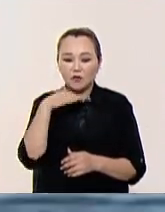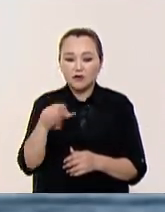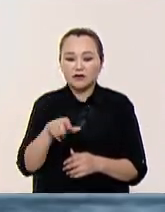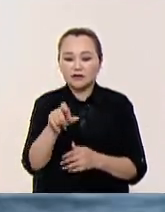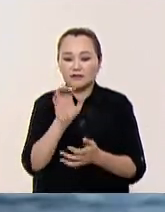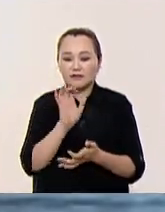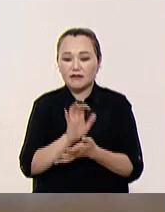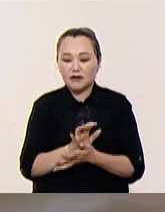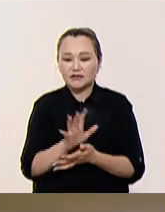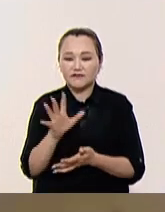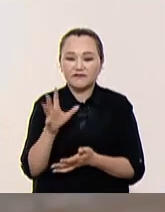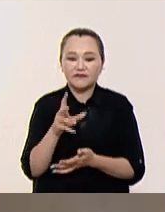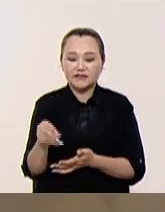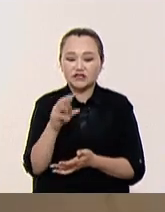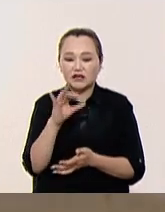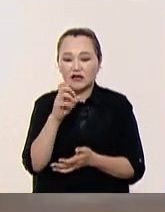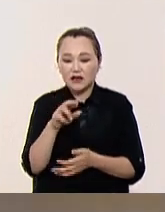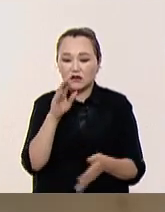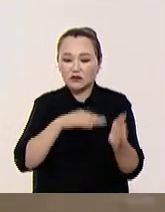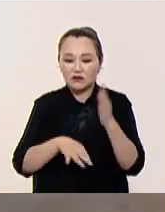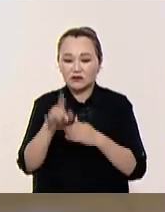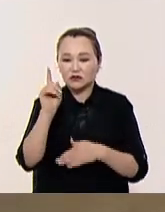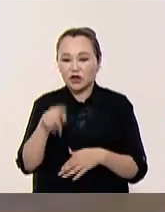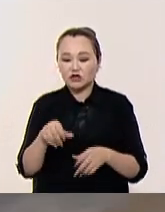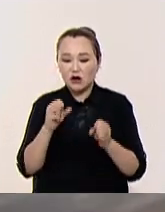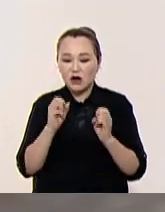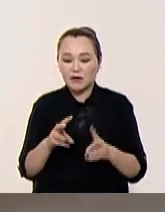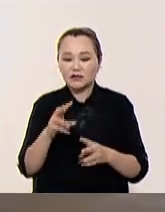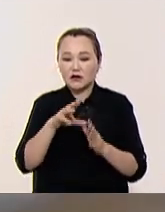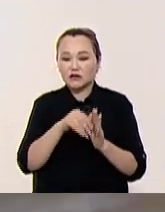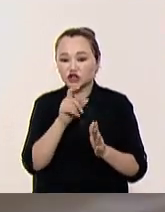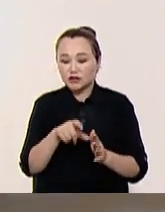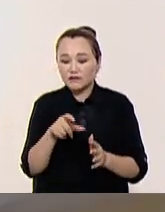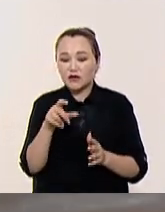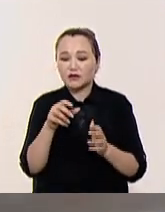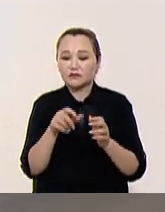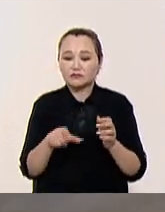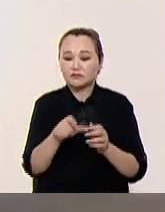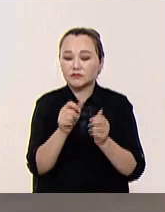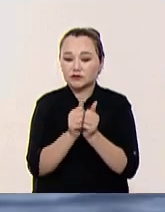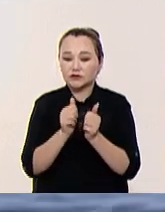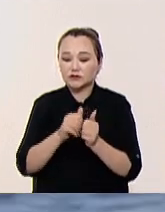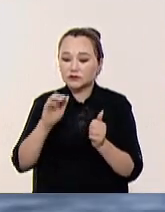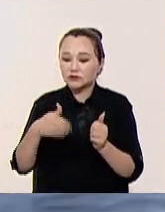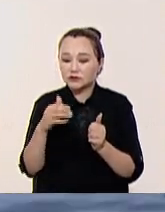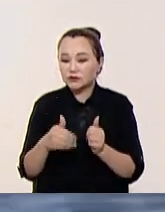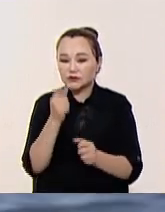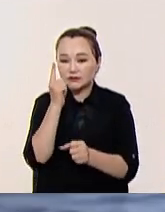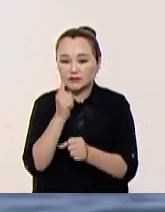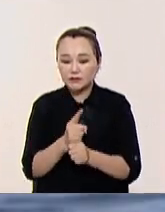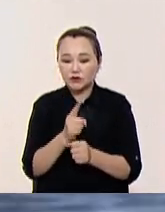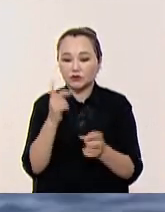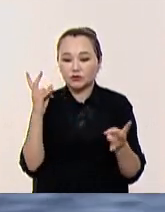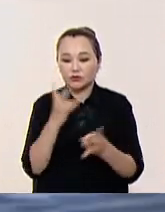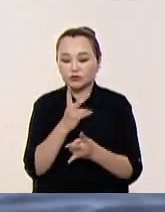ластанған дейді. Тіпті Сырдарияға шомылудың өзі қауіпті. Мәжілісмен өзендердің маңында қазба жұмыстарын жүргізуге заңмен тыйым